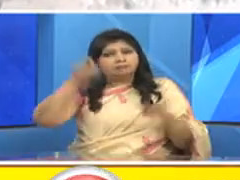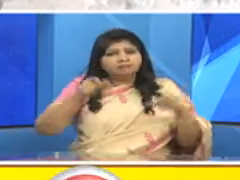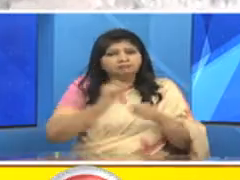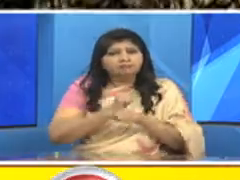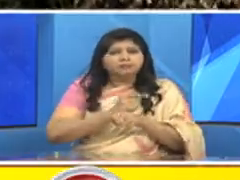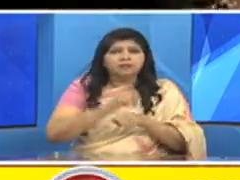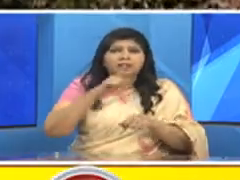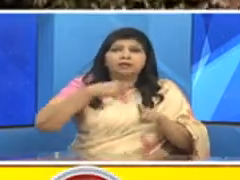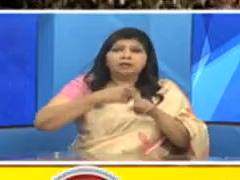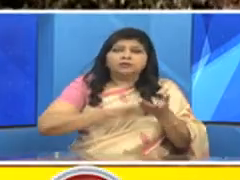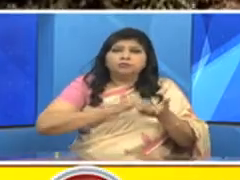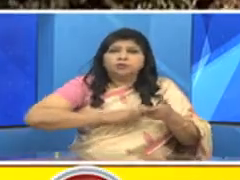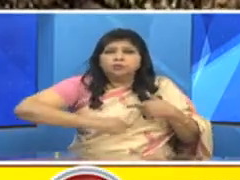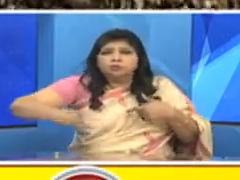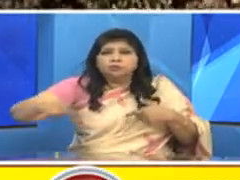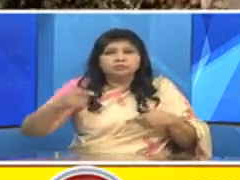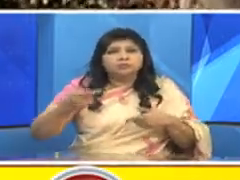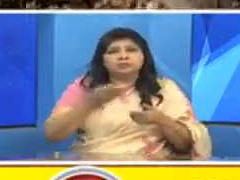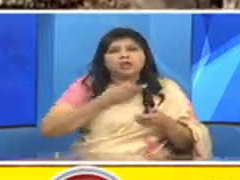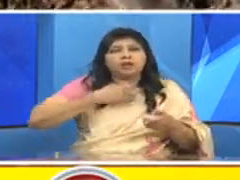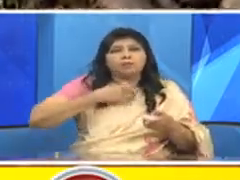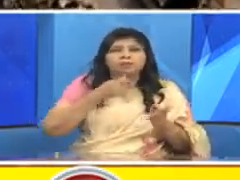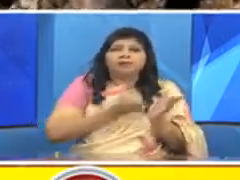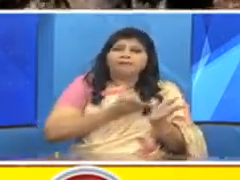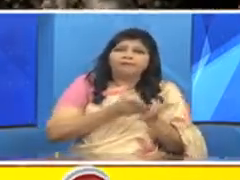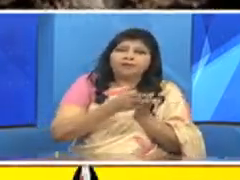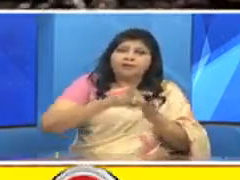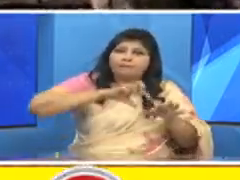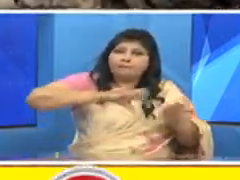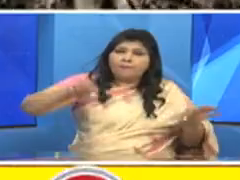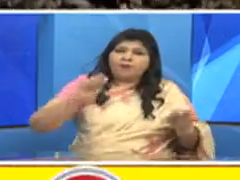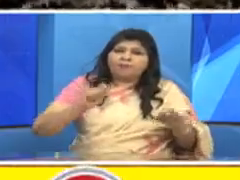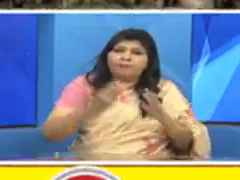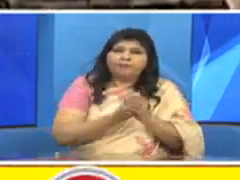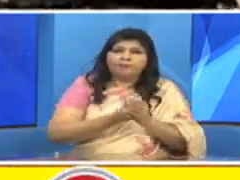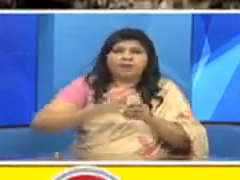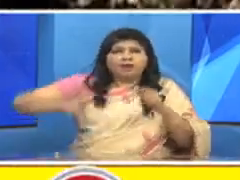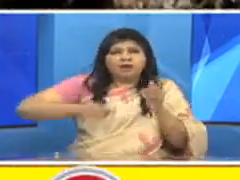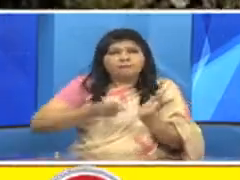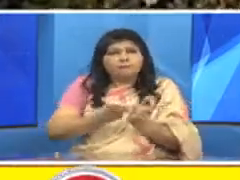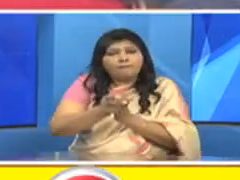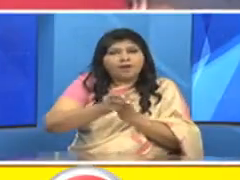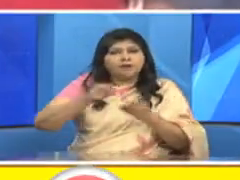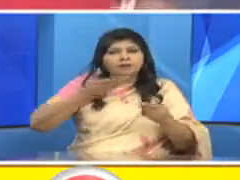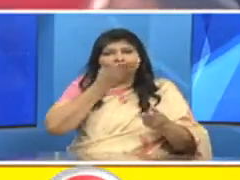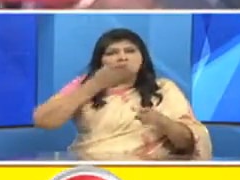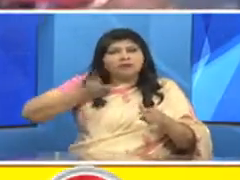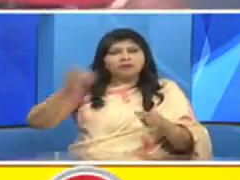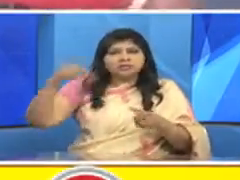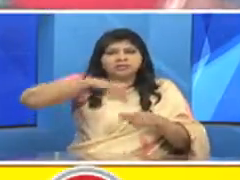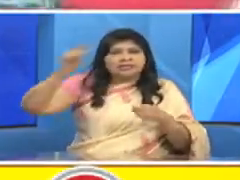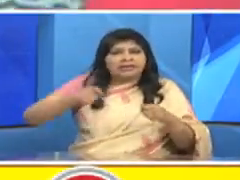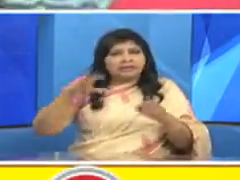करीब 1 किलोमीटर दूर से गांव तक पाइप बिछाई गई, पंपिंग स्टेशन लगाया गया और फिर देखते ही